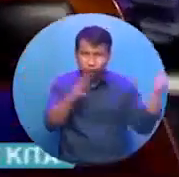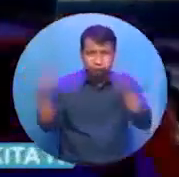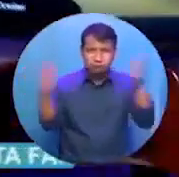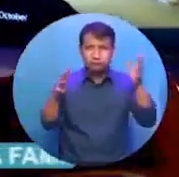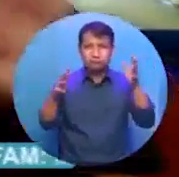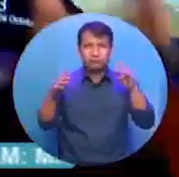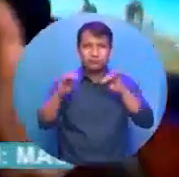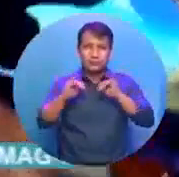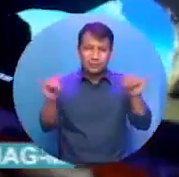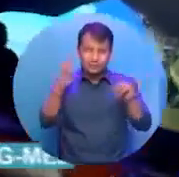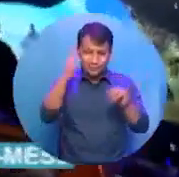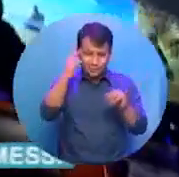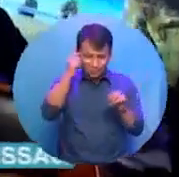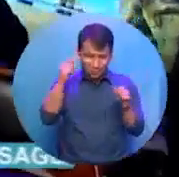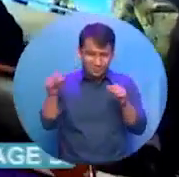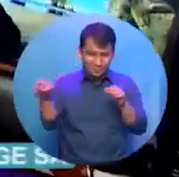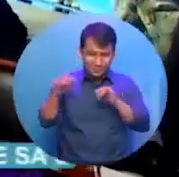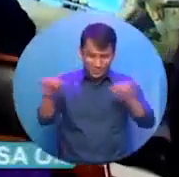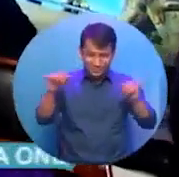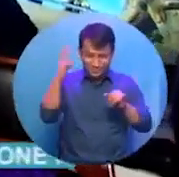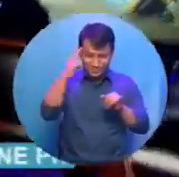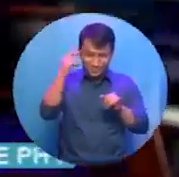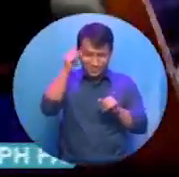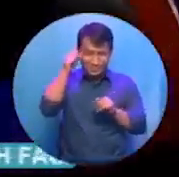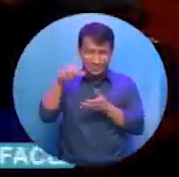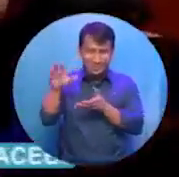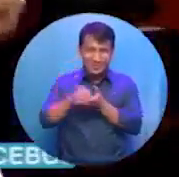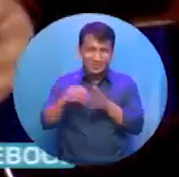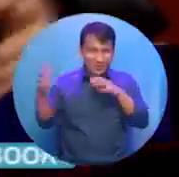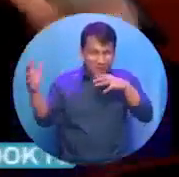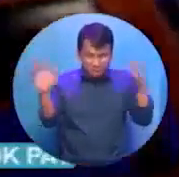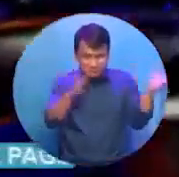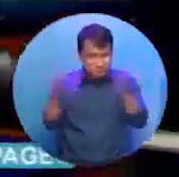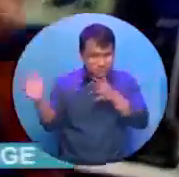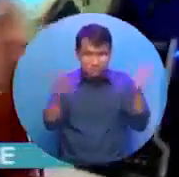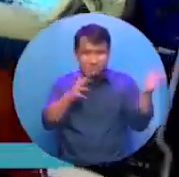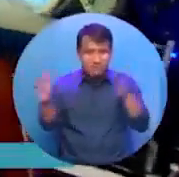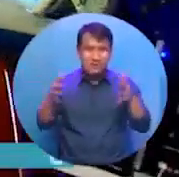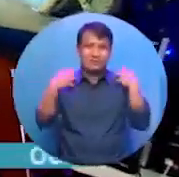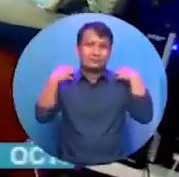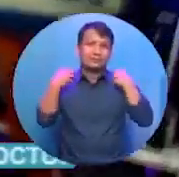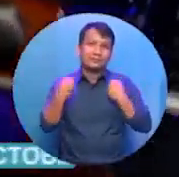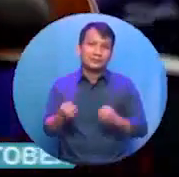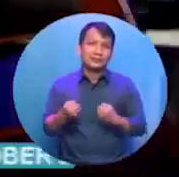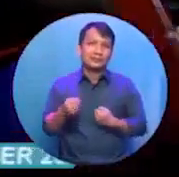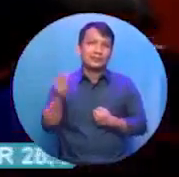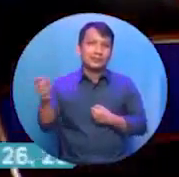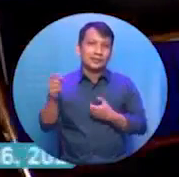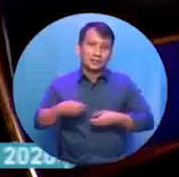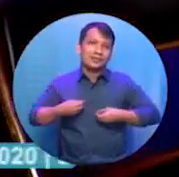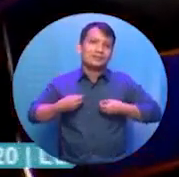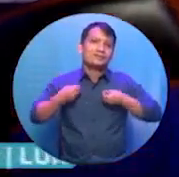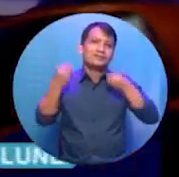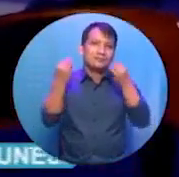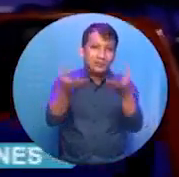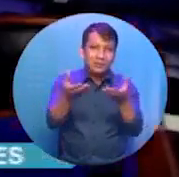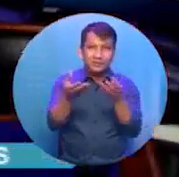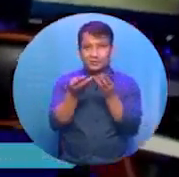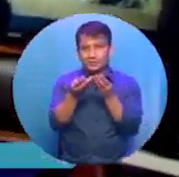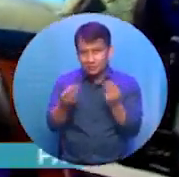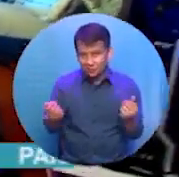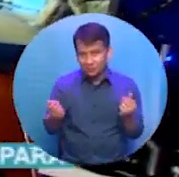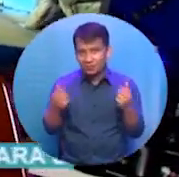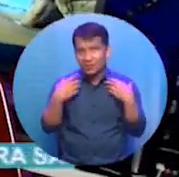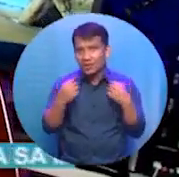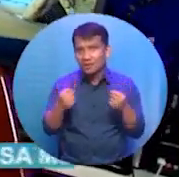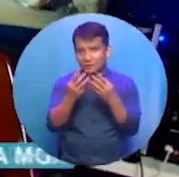humahagupit ang bagyo. Si Idol isang bagyo, humahagupit at napakalakas ng kanyang ibinibigay na solusyon sa ating